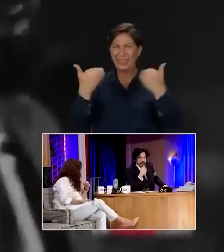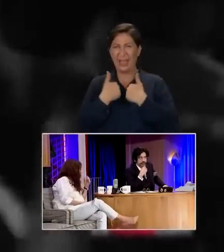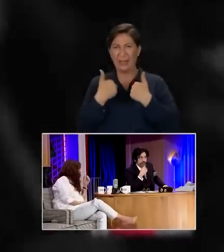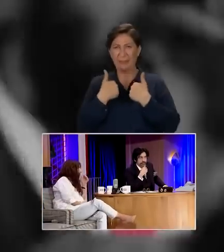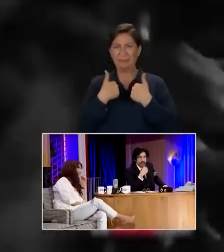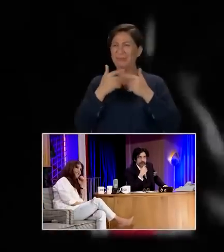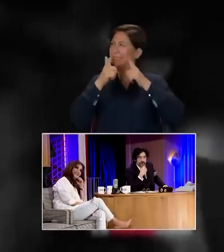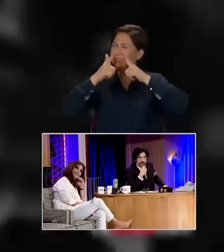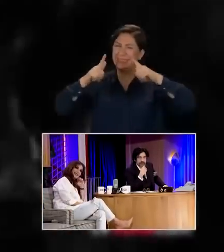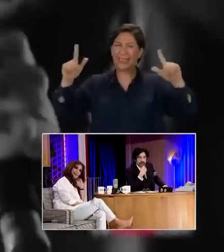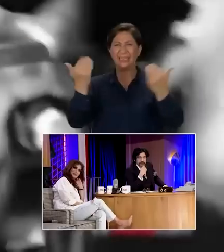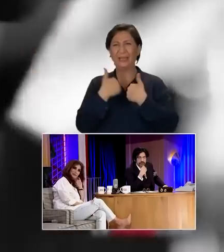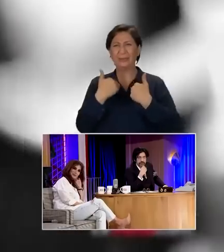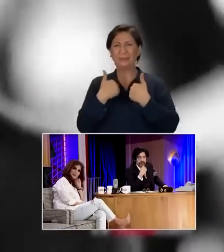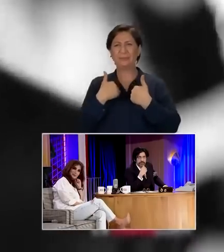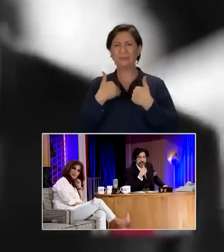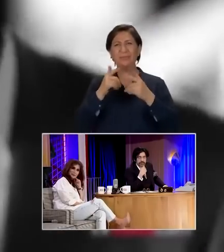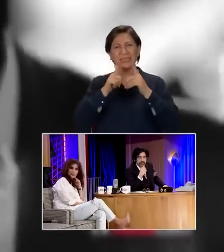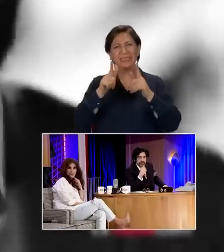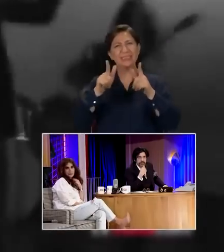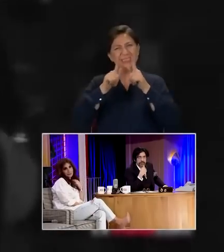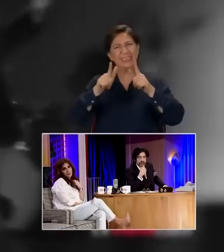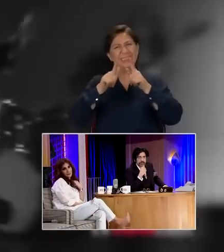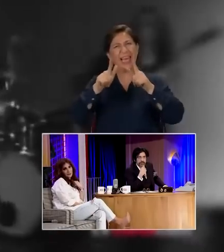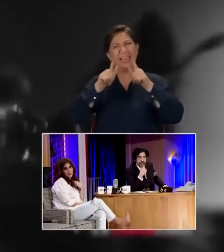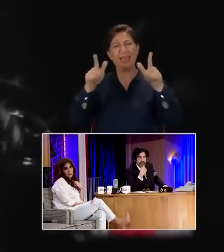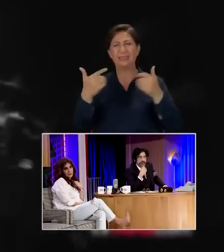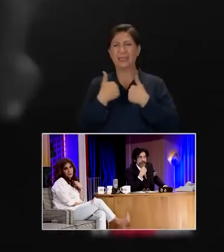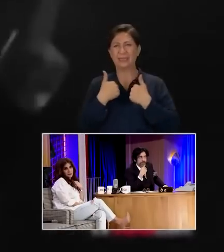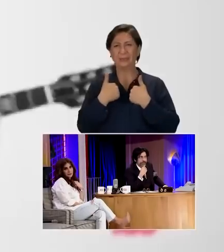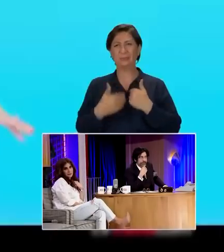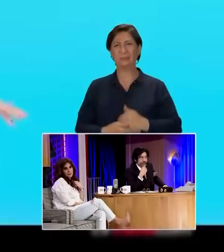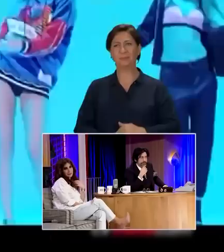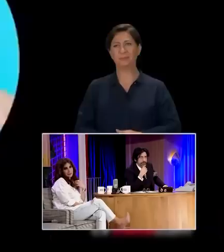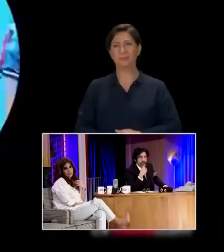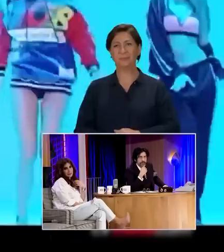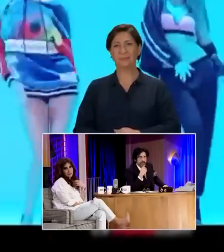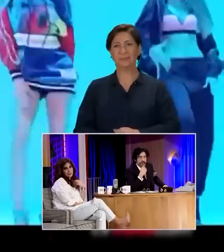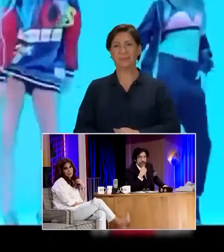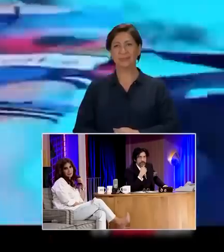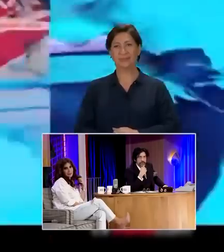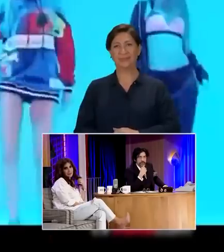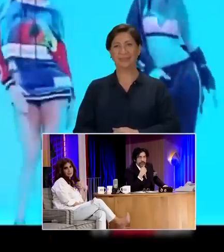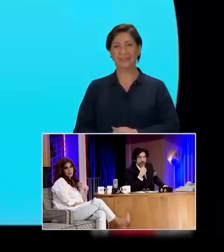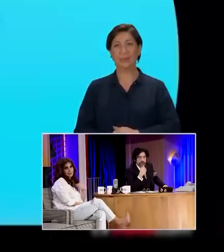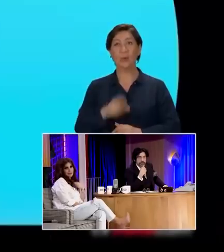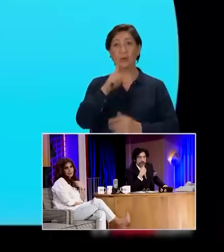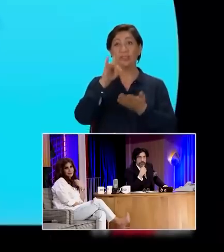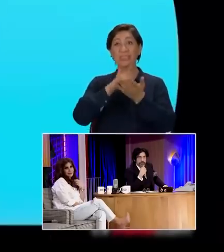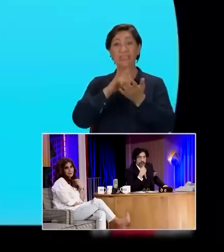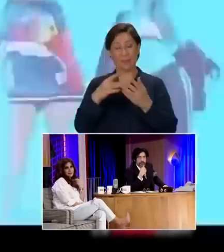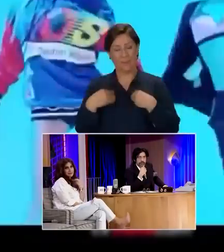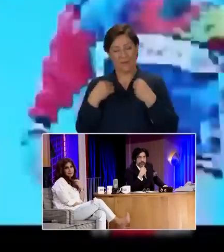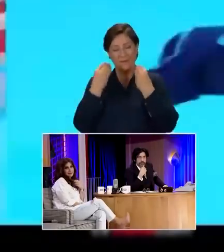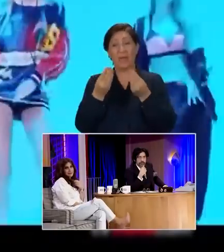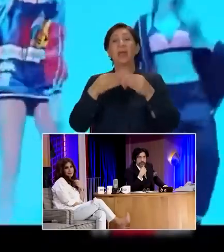İsyanlardayım, isyanlarda, isyanlarda, isyanlardayım. O cezanı ben